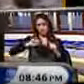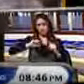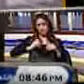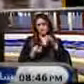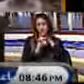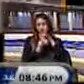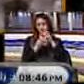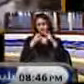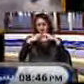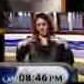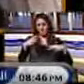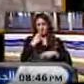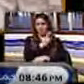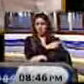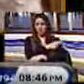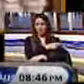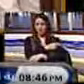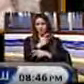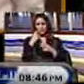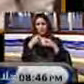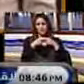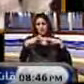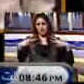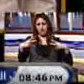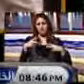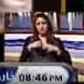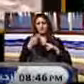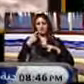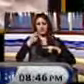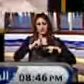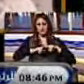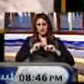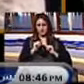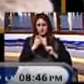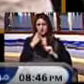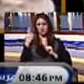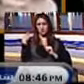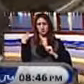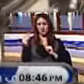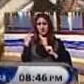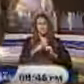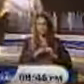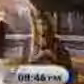جديدة من أمناء الشرطة الذين تم ترقيتهم إلى كادر الضباط.